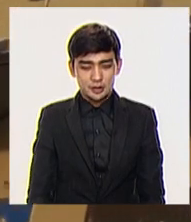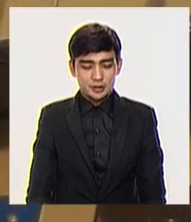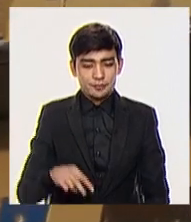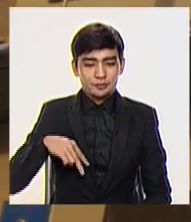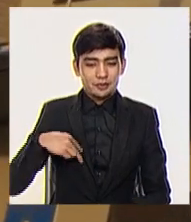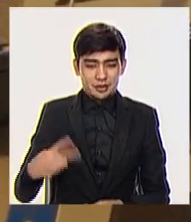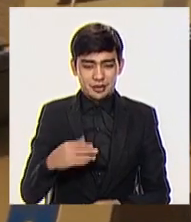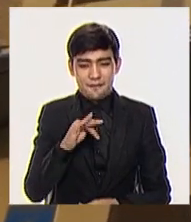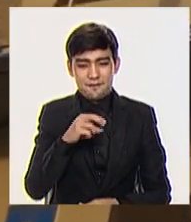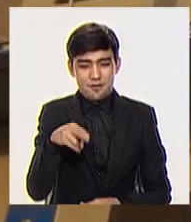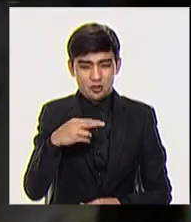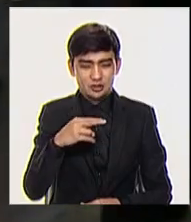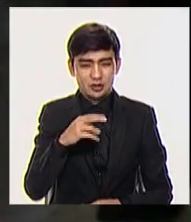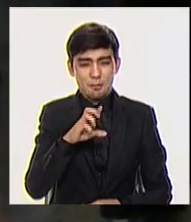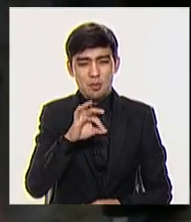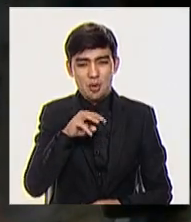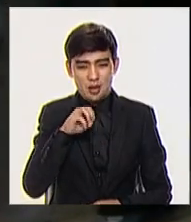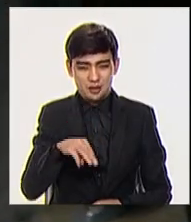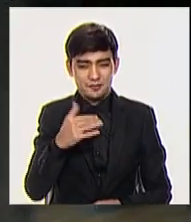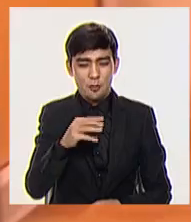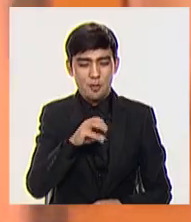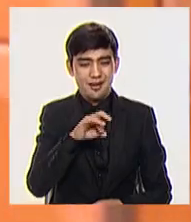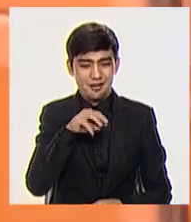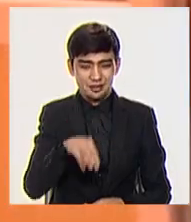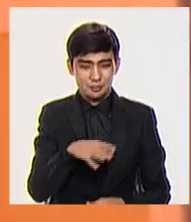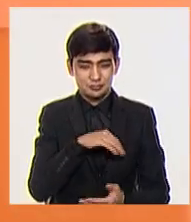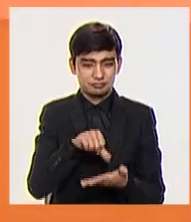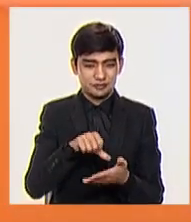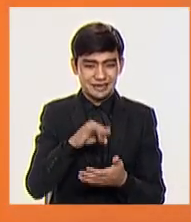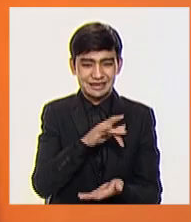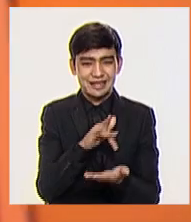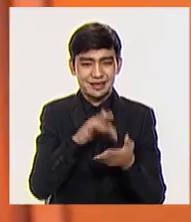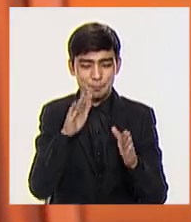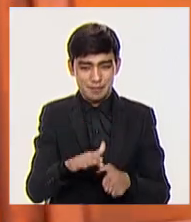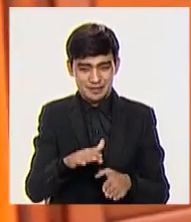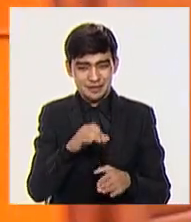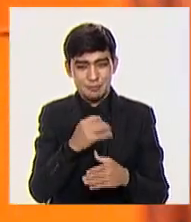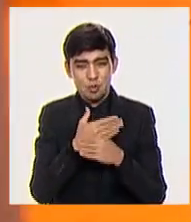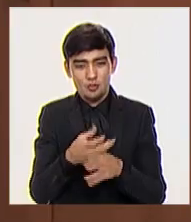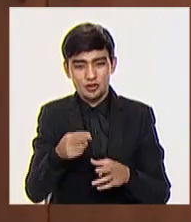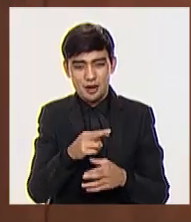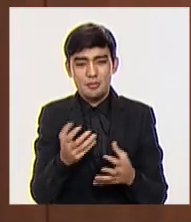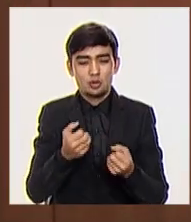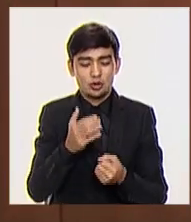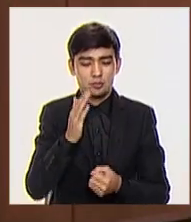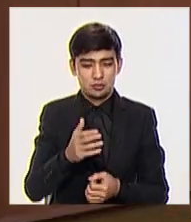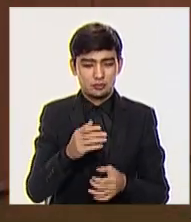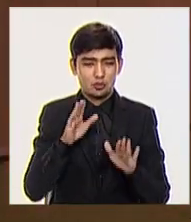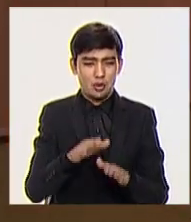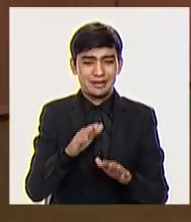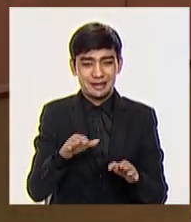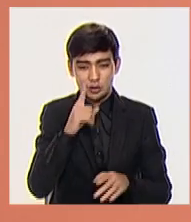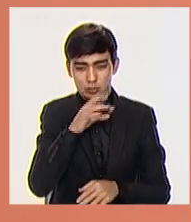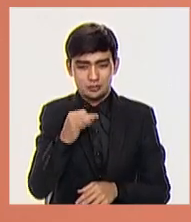Директор фонда Булатова Тимуратова Марат Айтмагамбетов отметил, что в центре квалифицированную помощь будут получать не только дети, но и